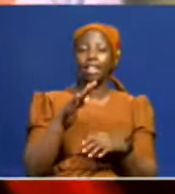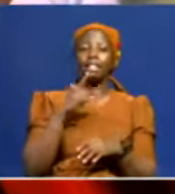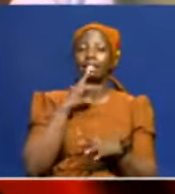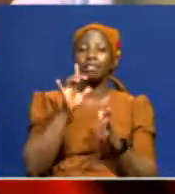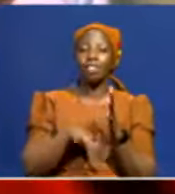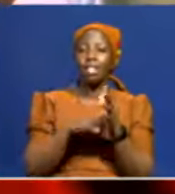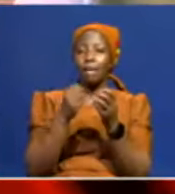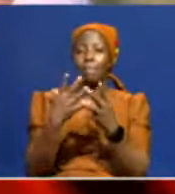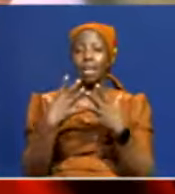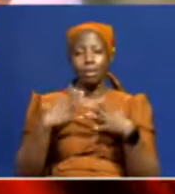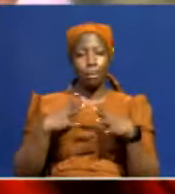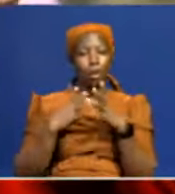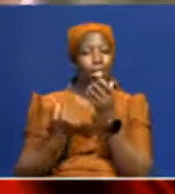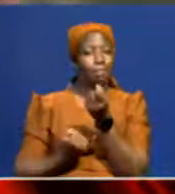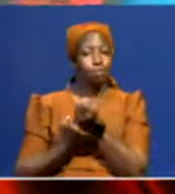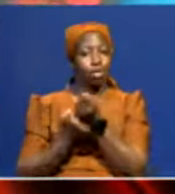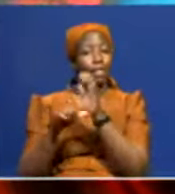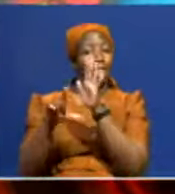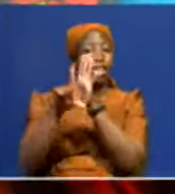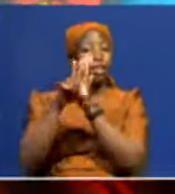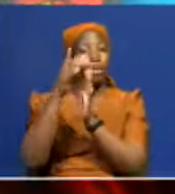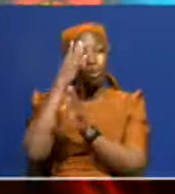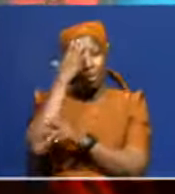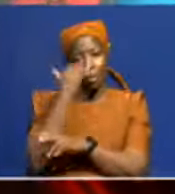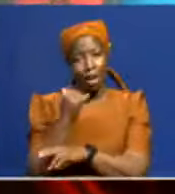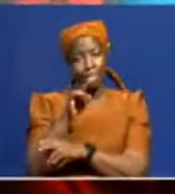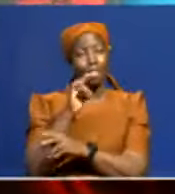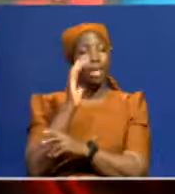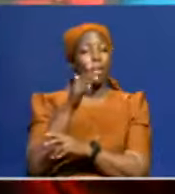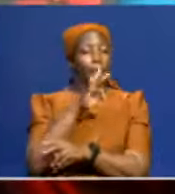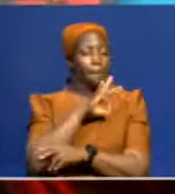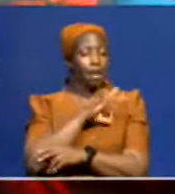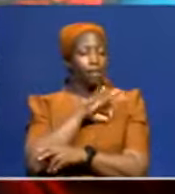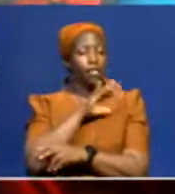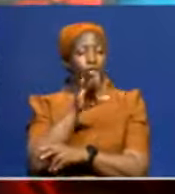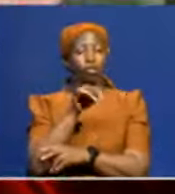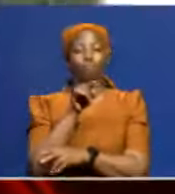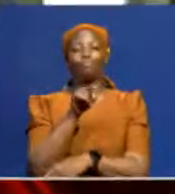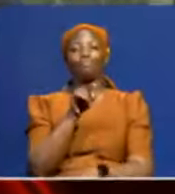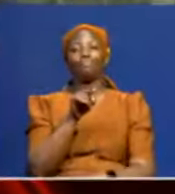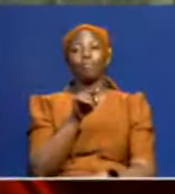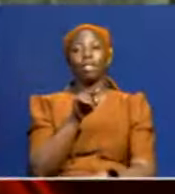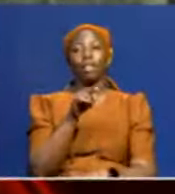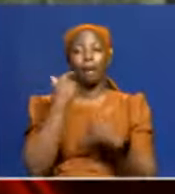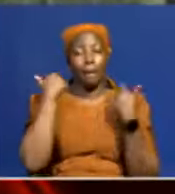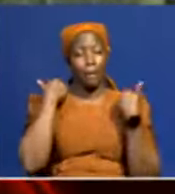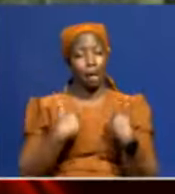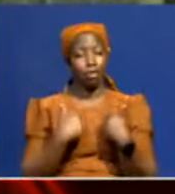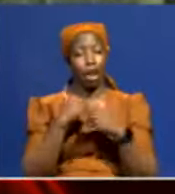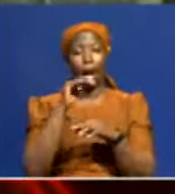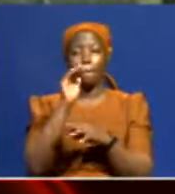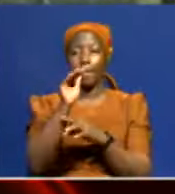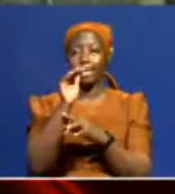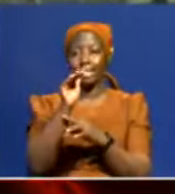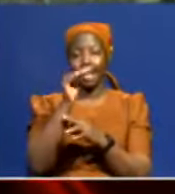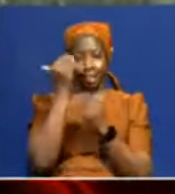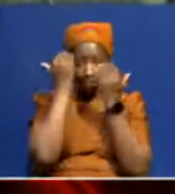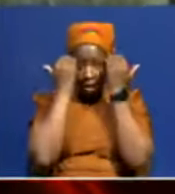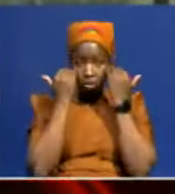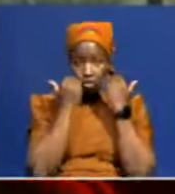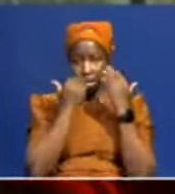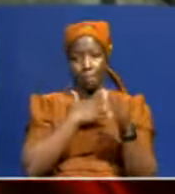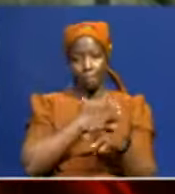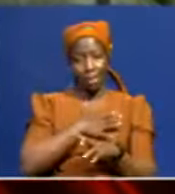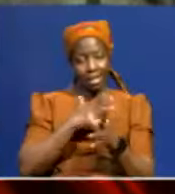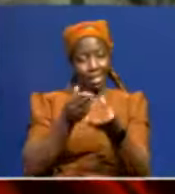the legislative proposal because they will earn a fortune from it. Minataka kuomba koti, tafadhali mtupe nafasi